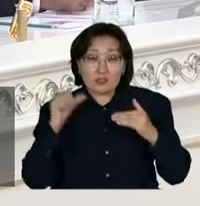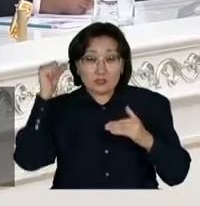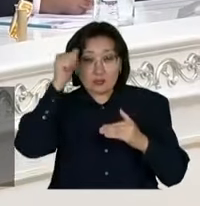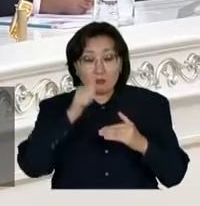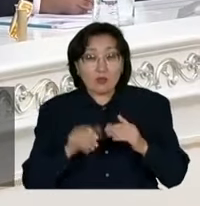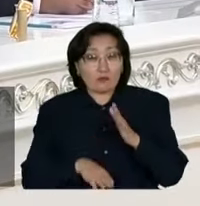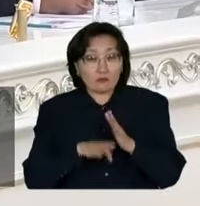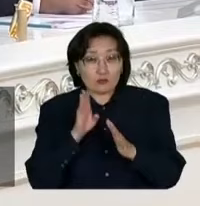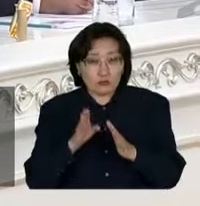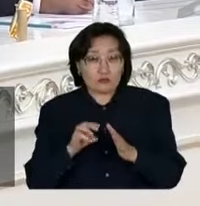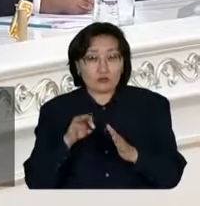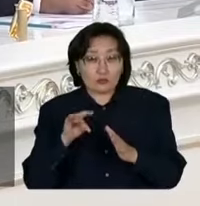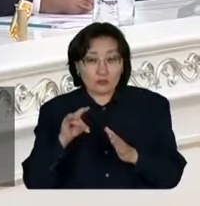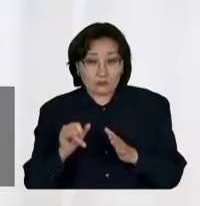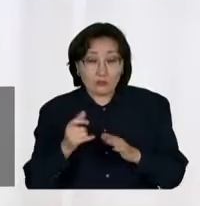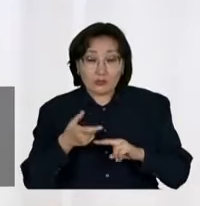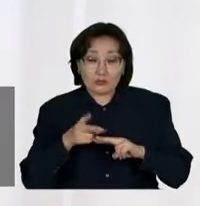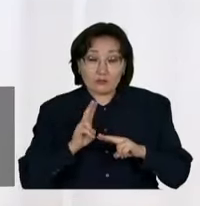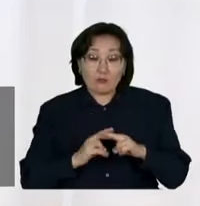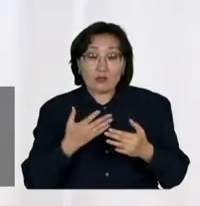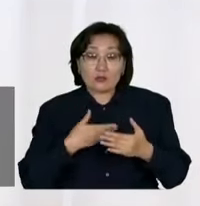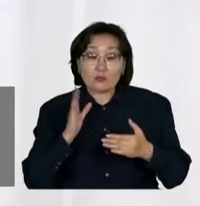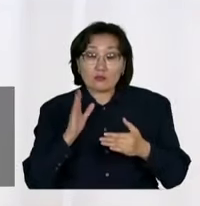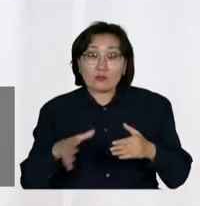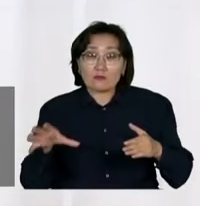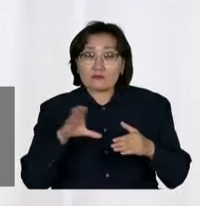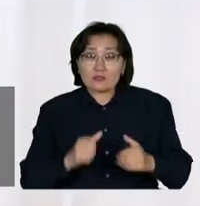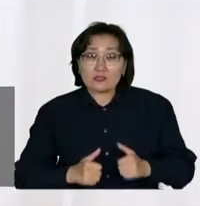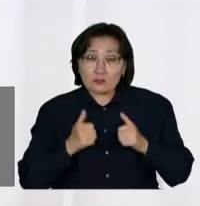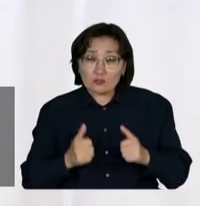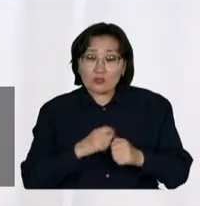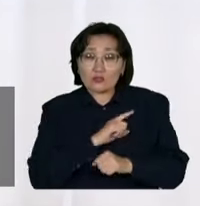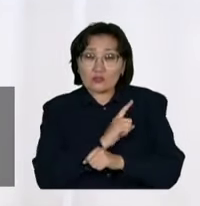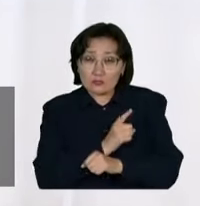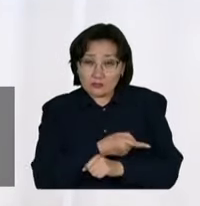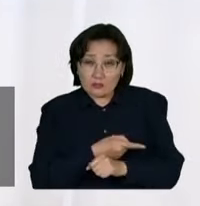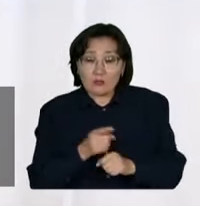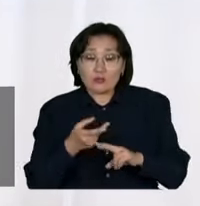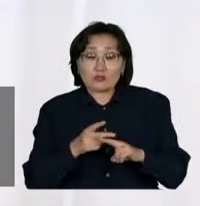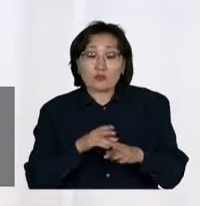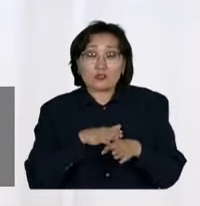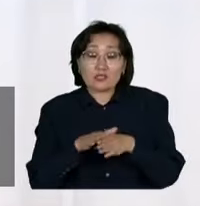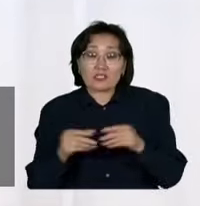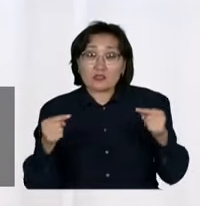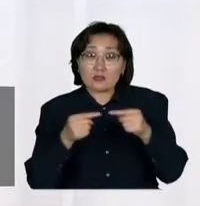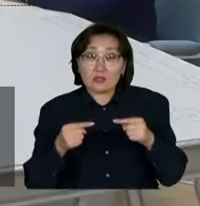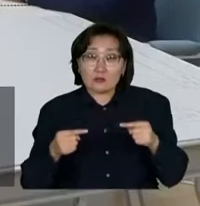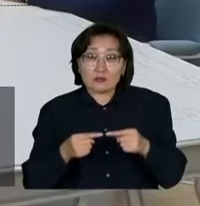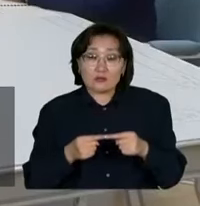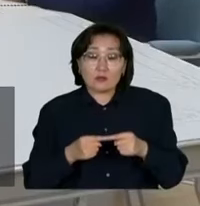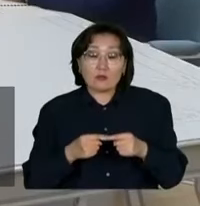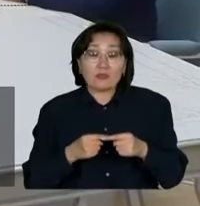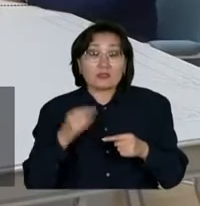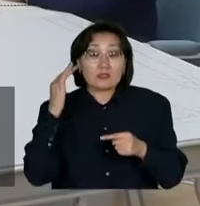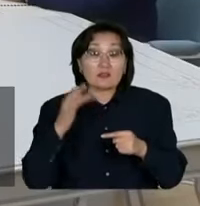в лучшую сторону. Поэтому мы будем прилагать все усилия для того, чтобы наполнять конкретным содержанием